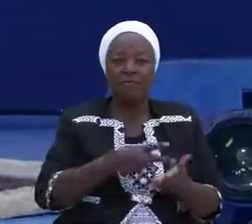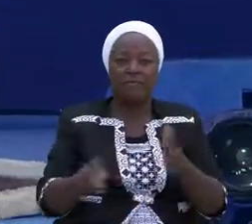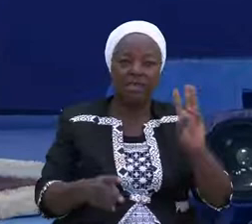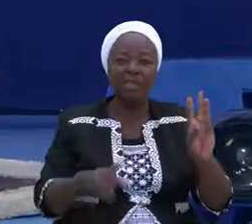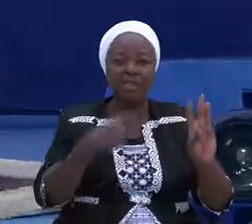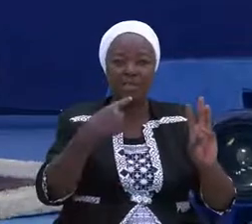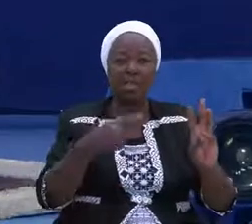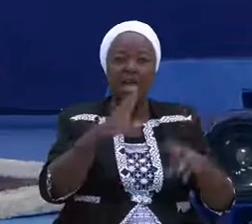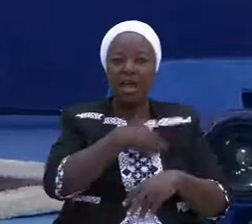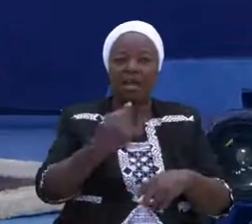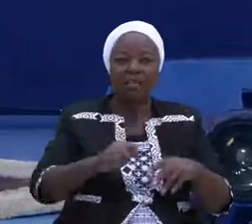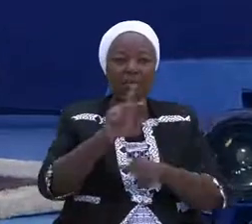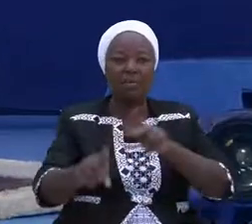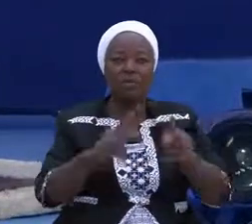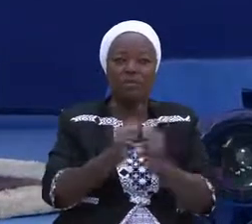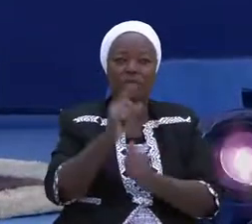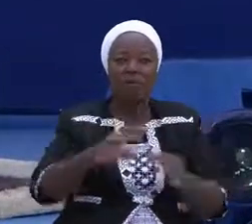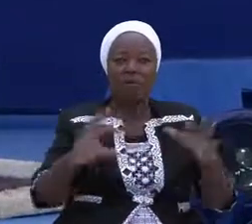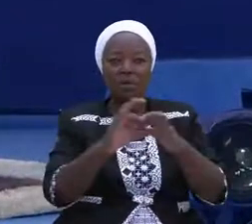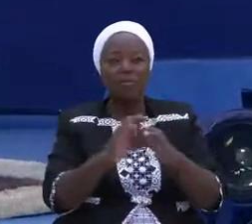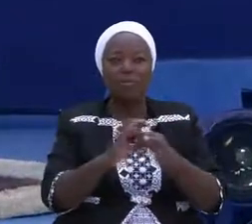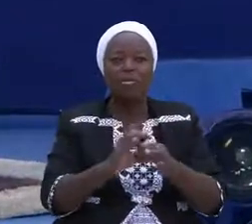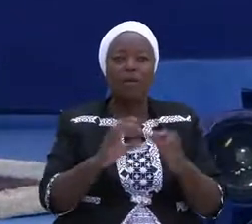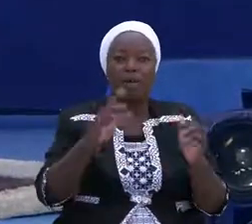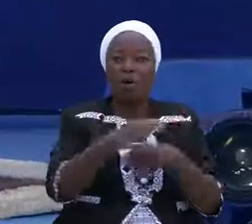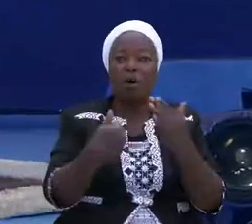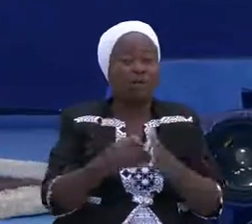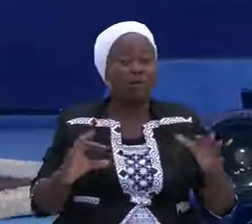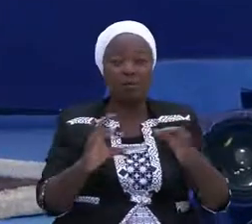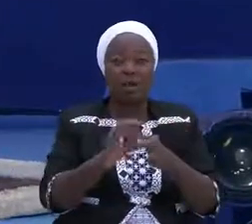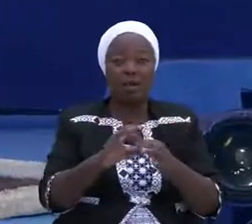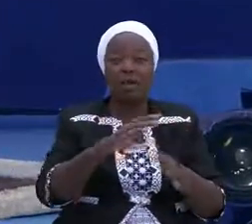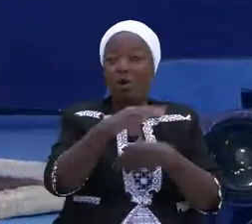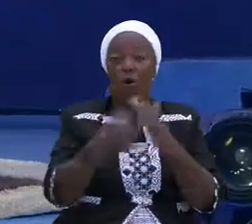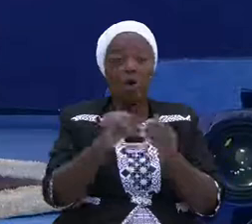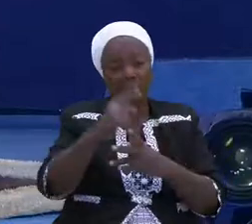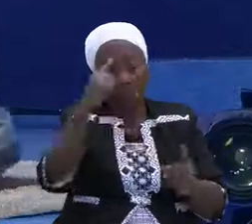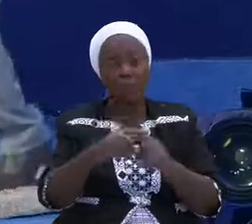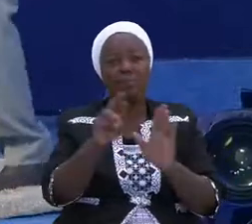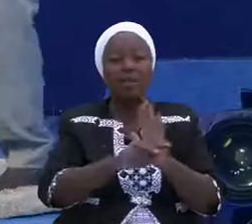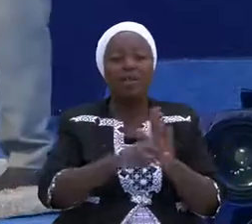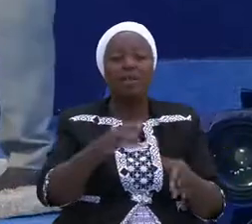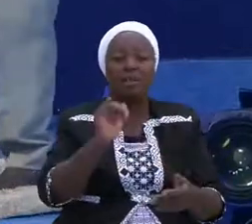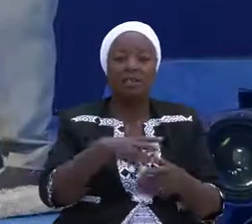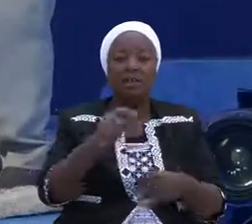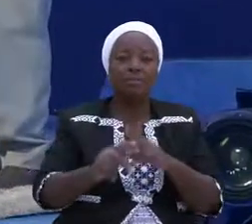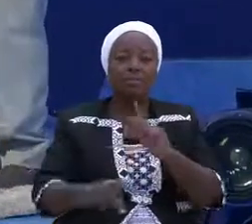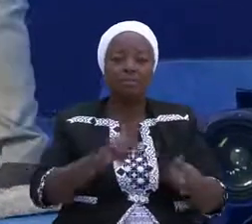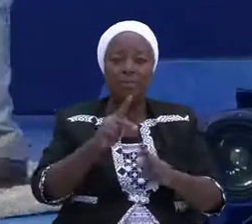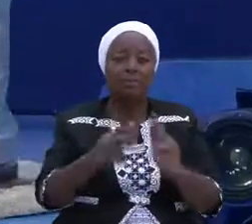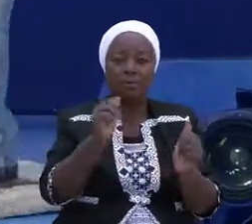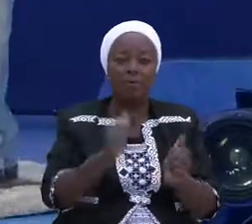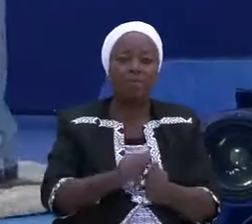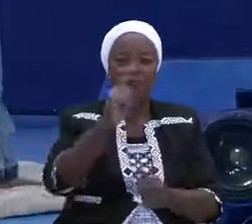Verset 6. La foule tout entière était attentive, à tout en accord,